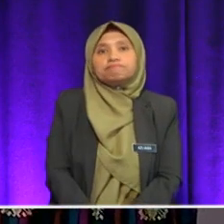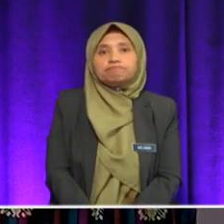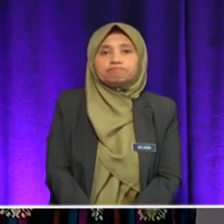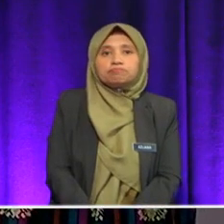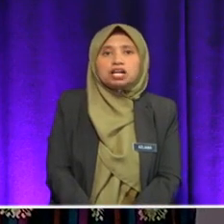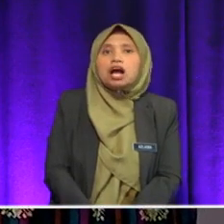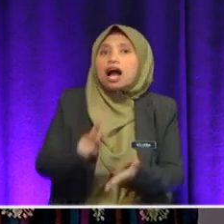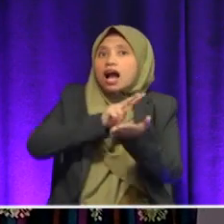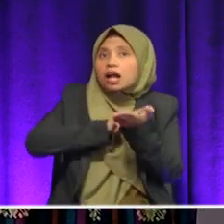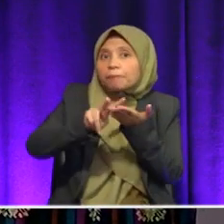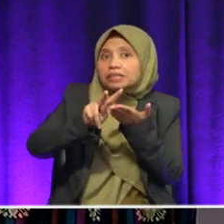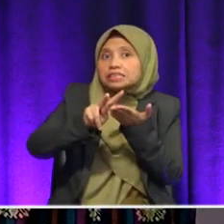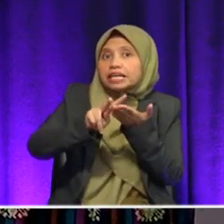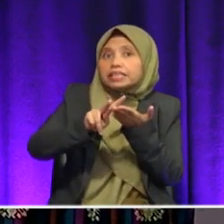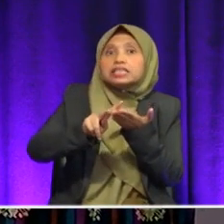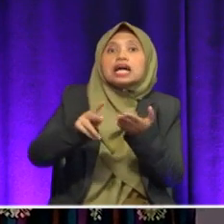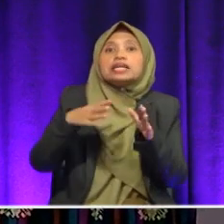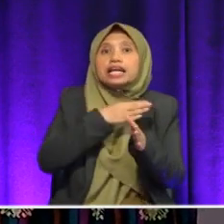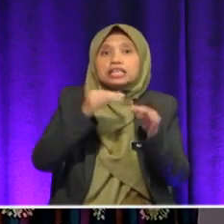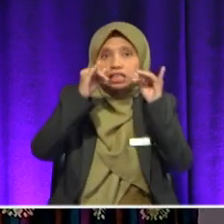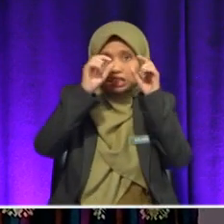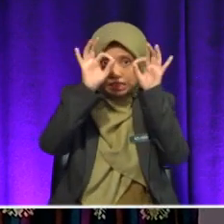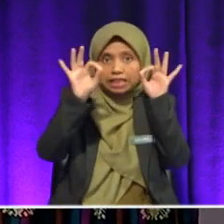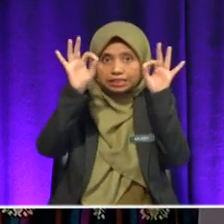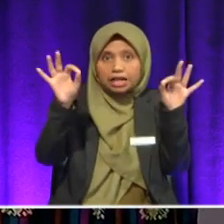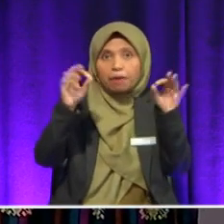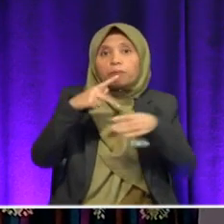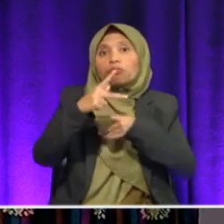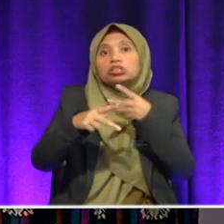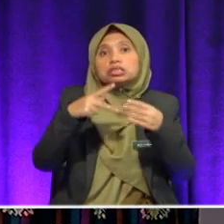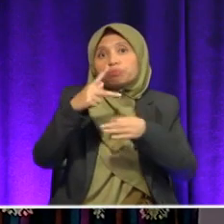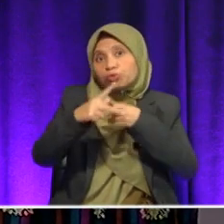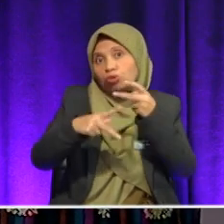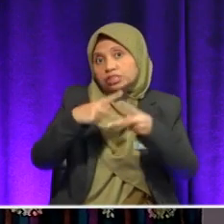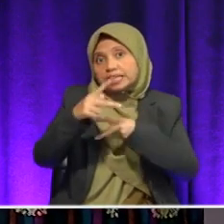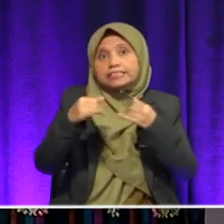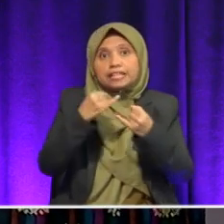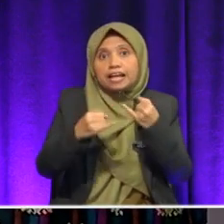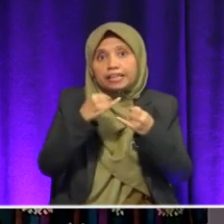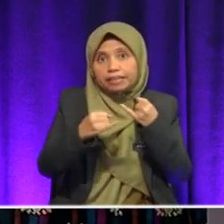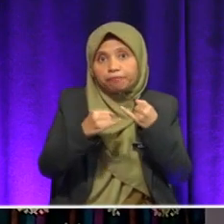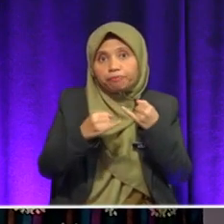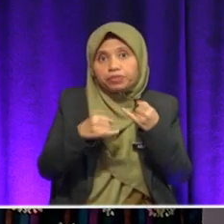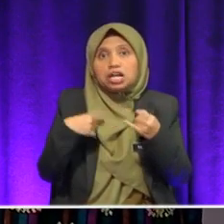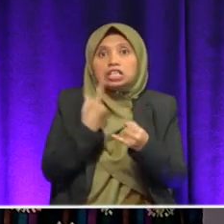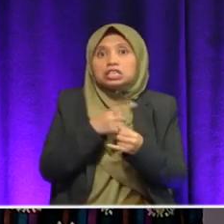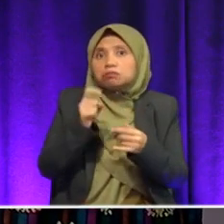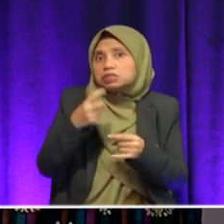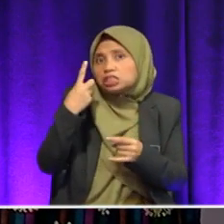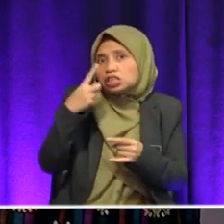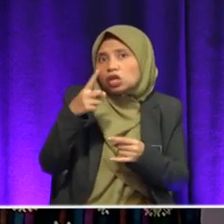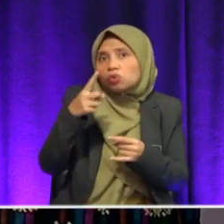kemasan akhir dan juga hiasan adalah proses terakhir itu Ketika dilihat